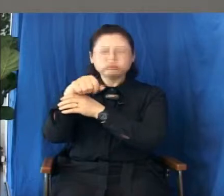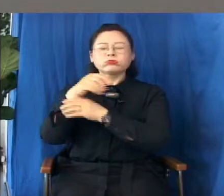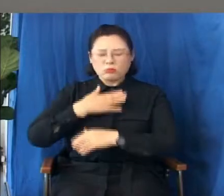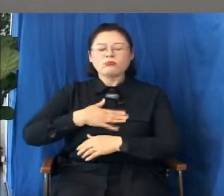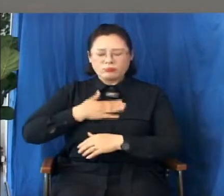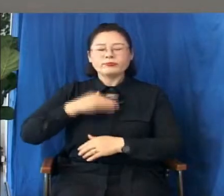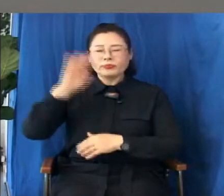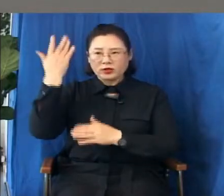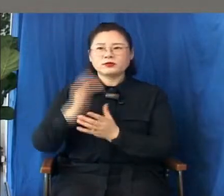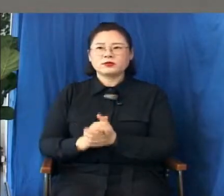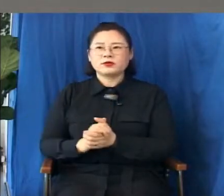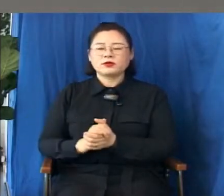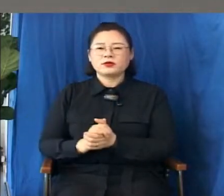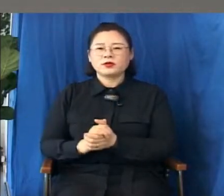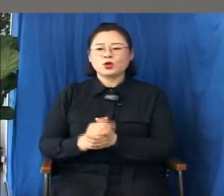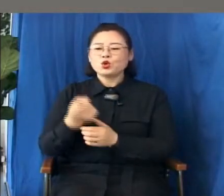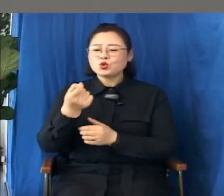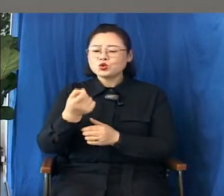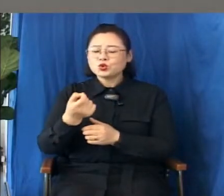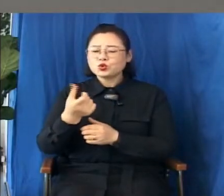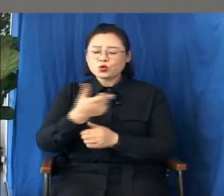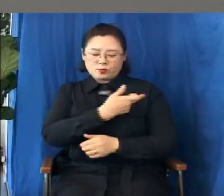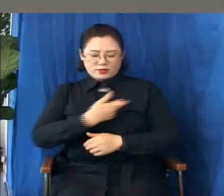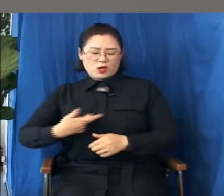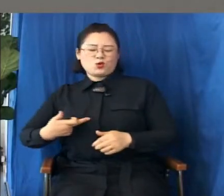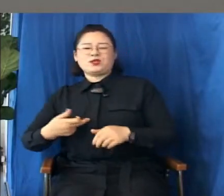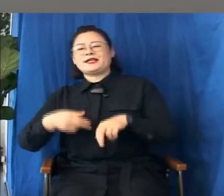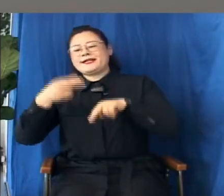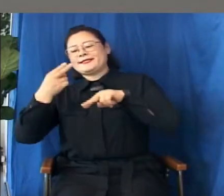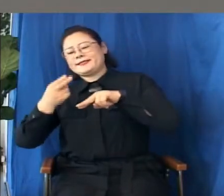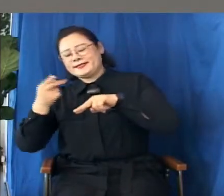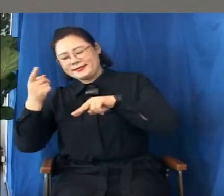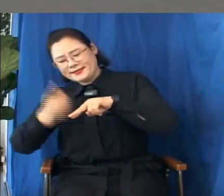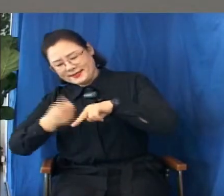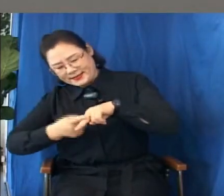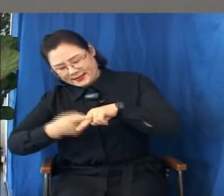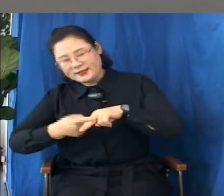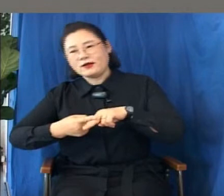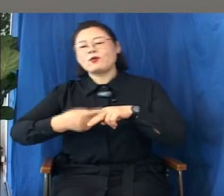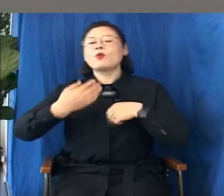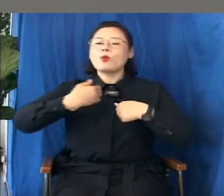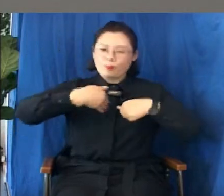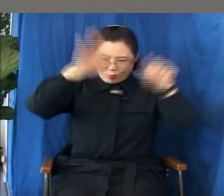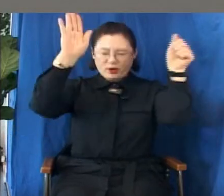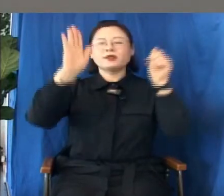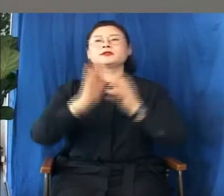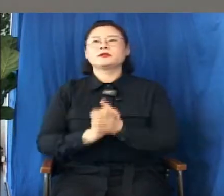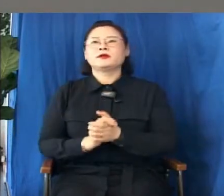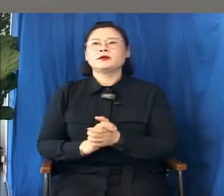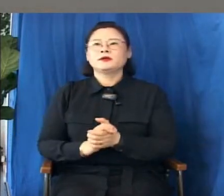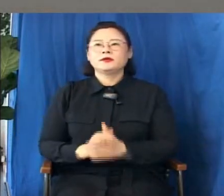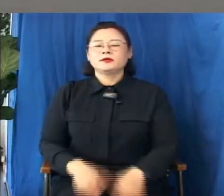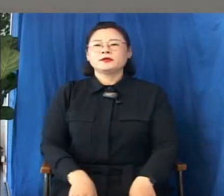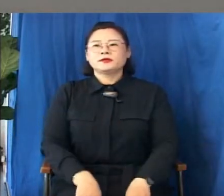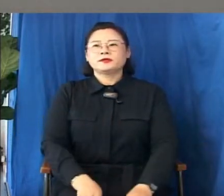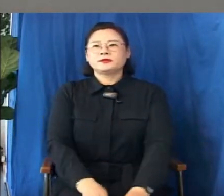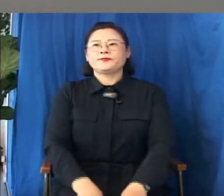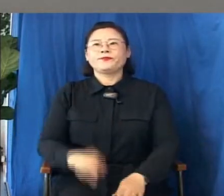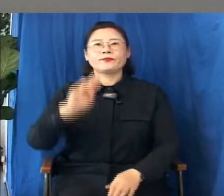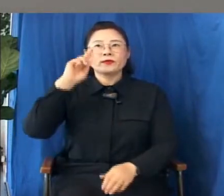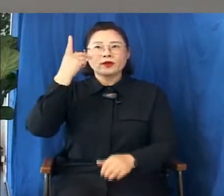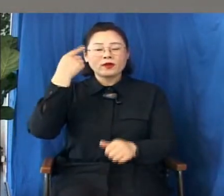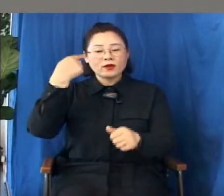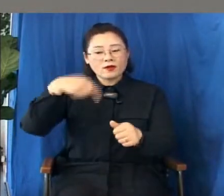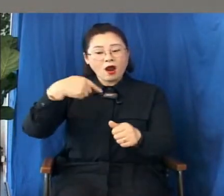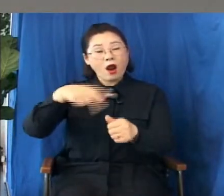그랬던지 책찍질 좀 하고 내보냈어요. 아, 이 가말리엘의 이 지금